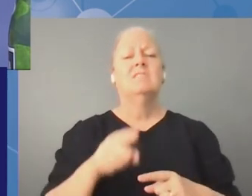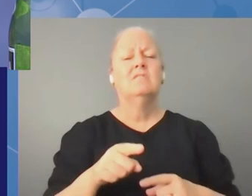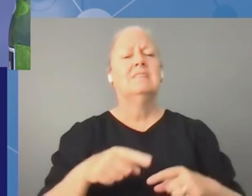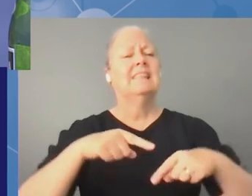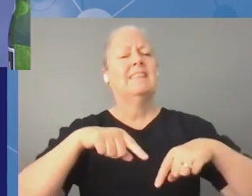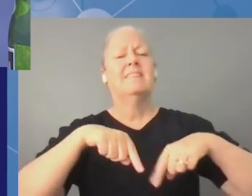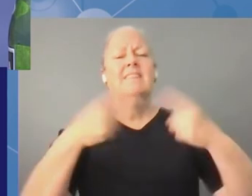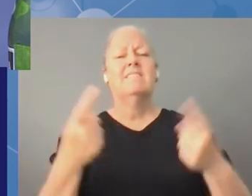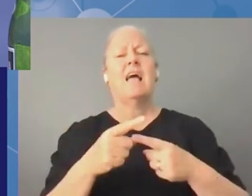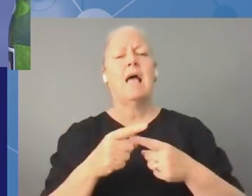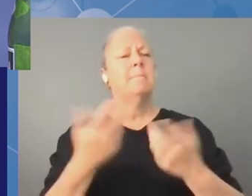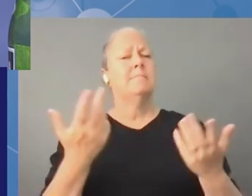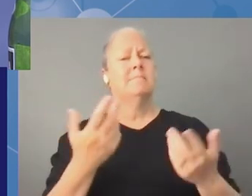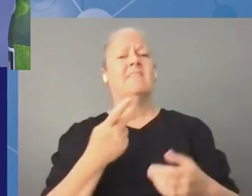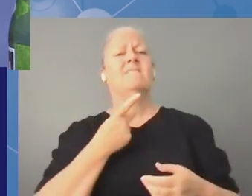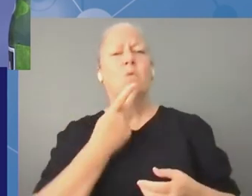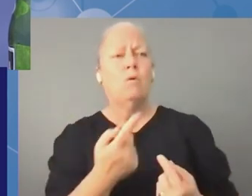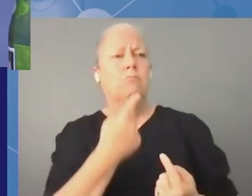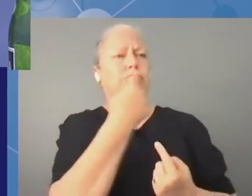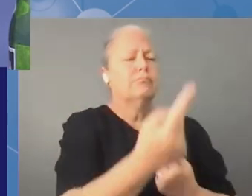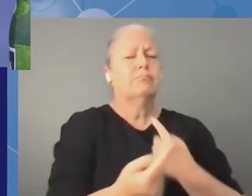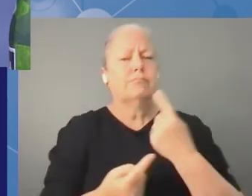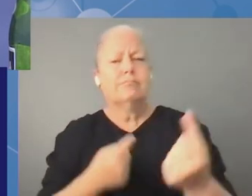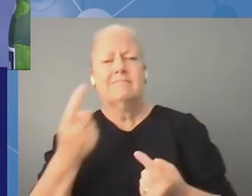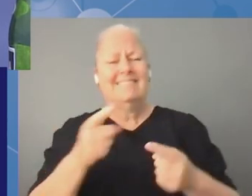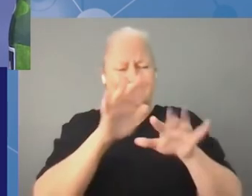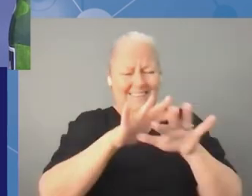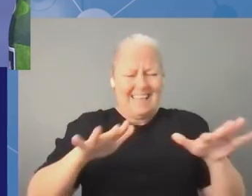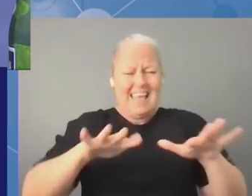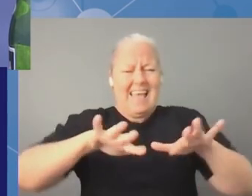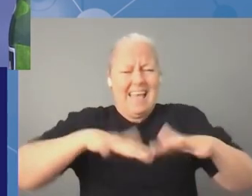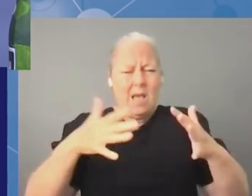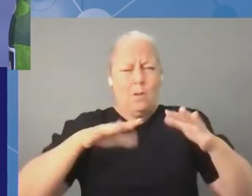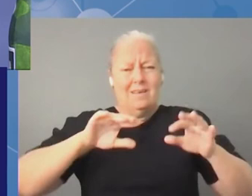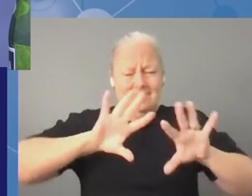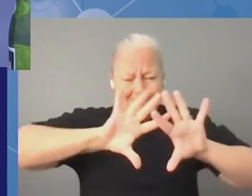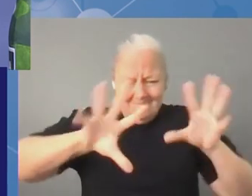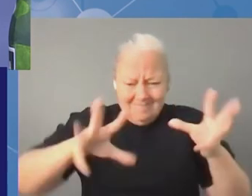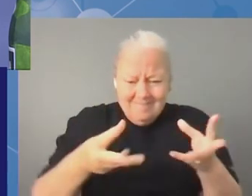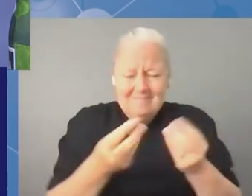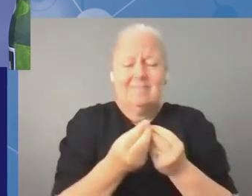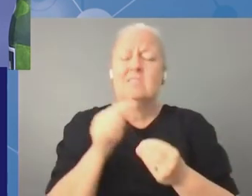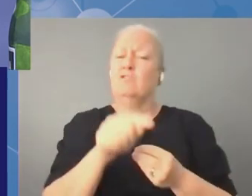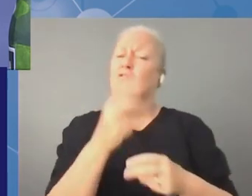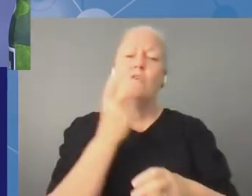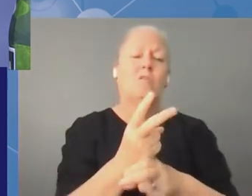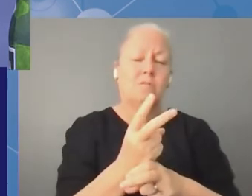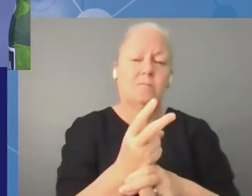نحاكي هذه التطلعات وأن نتغلب على الحواجز اللغوية.